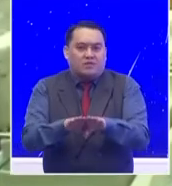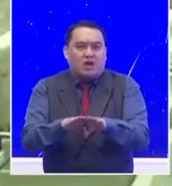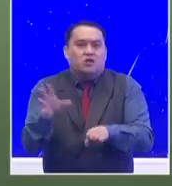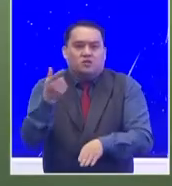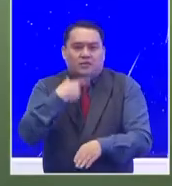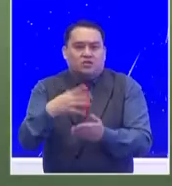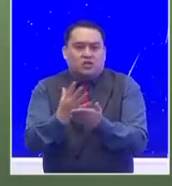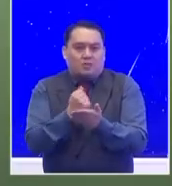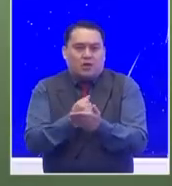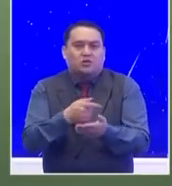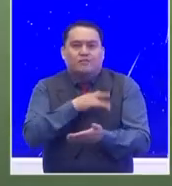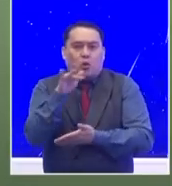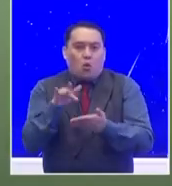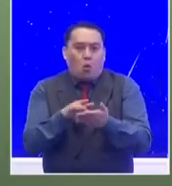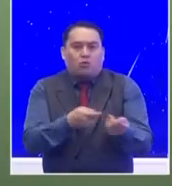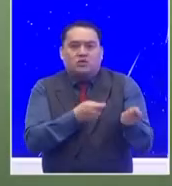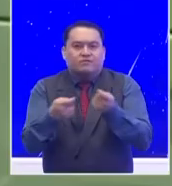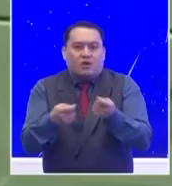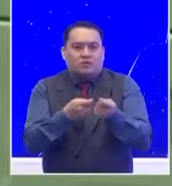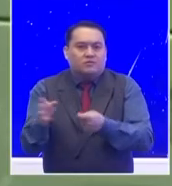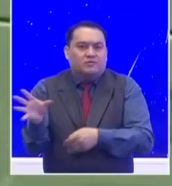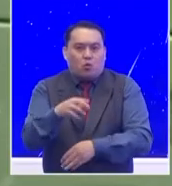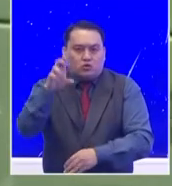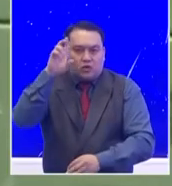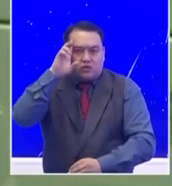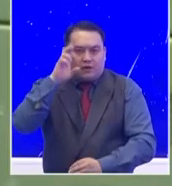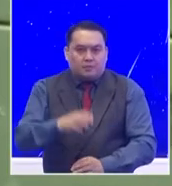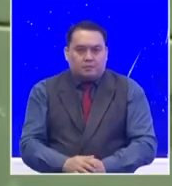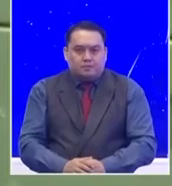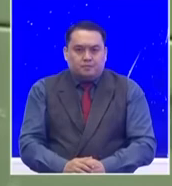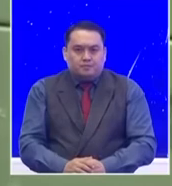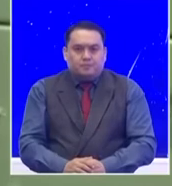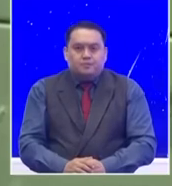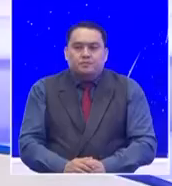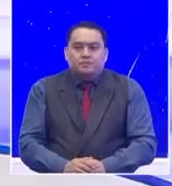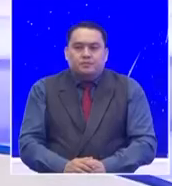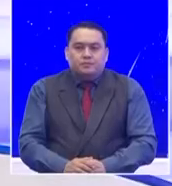Свои запасы в город привозят команды врачей со всей страны.